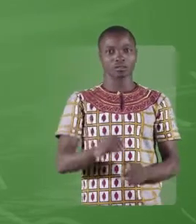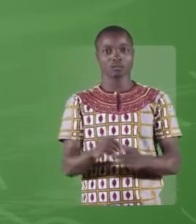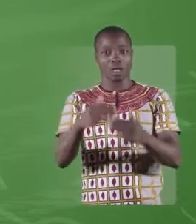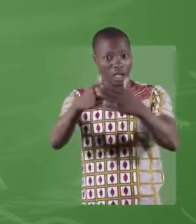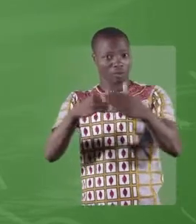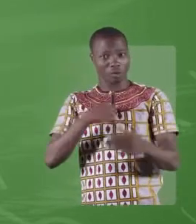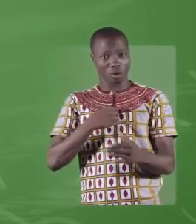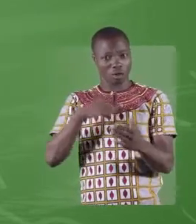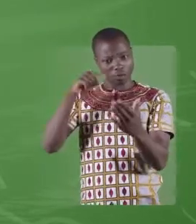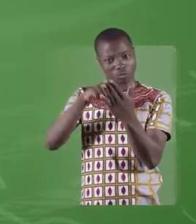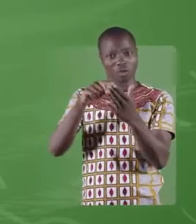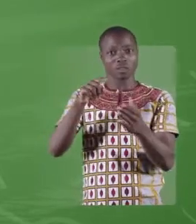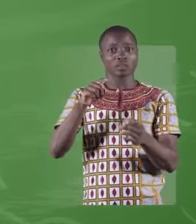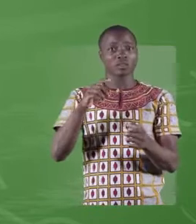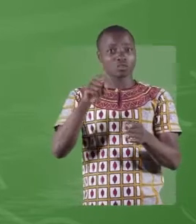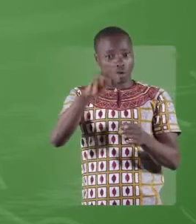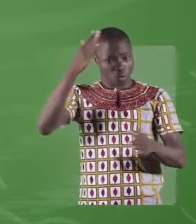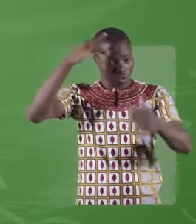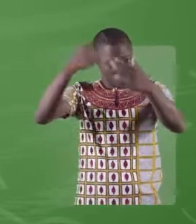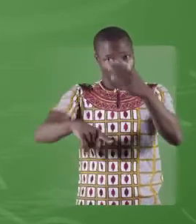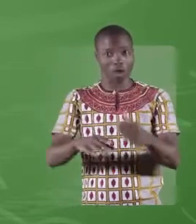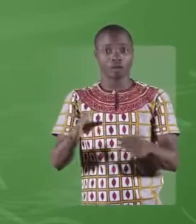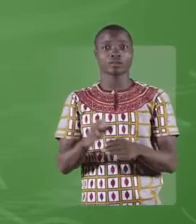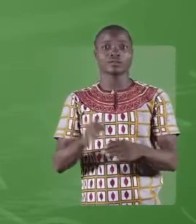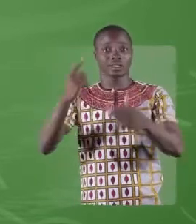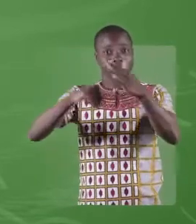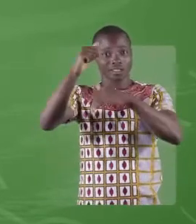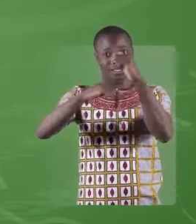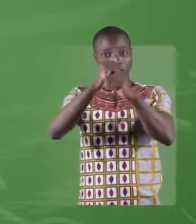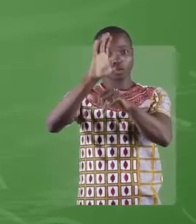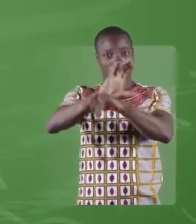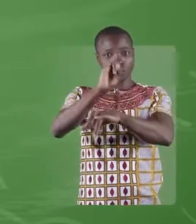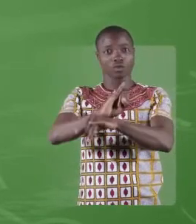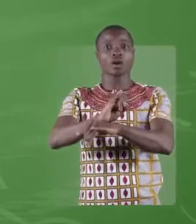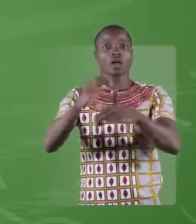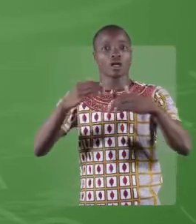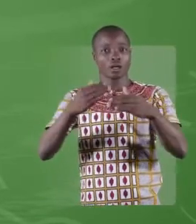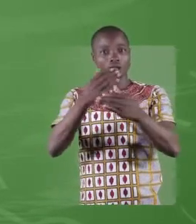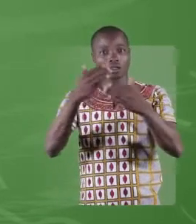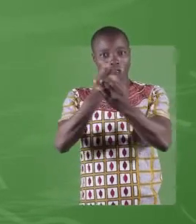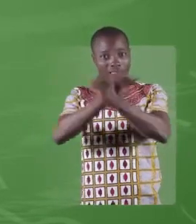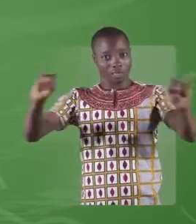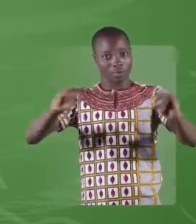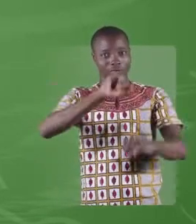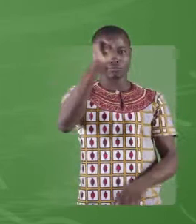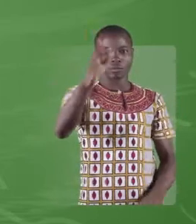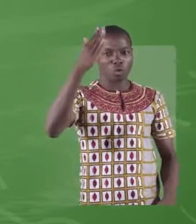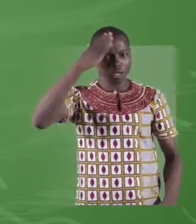quelle année la Côte d'Ivoire a obtenu son indépendance? Vous savez la